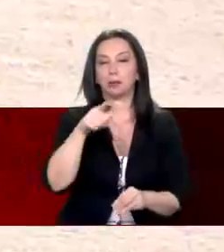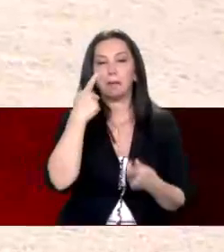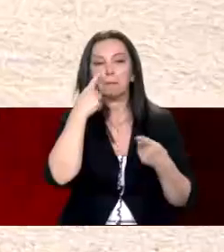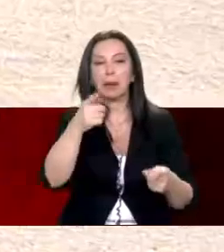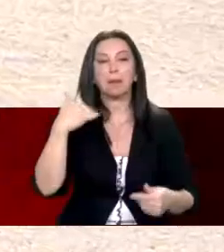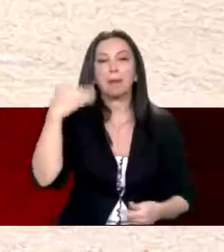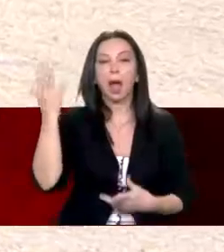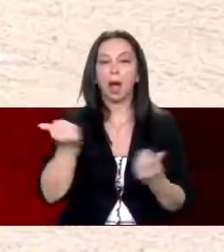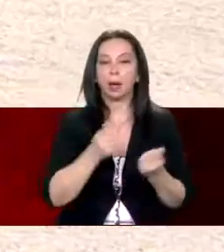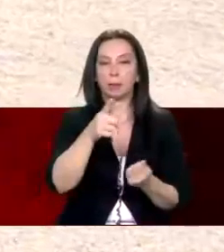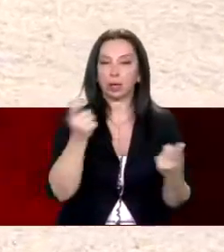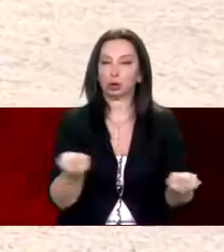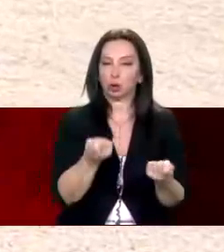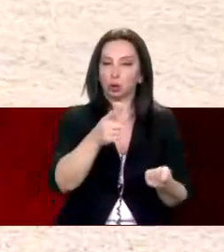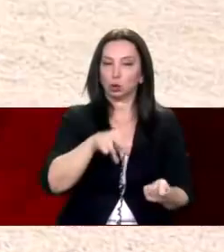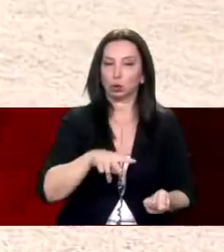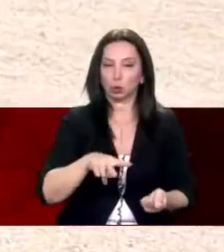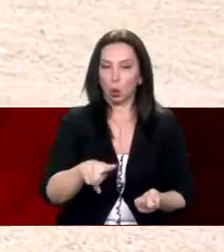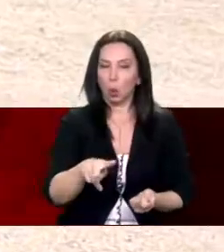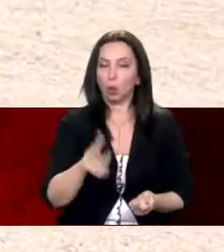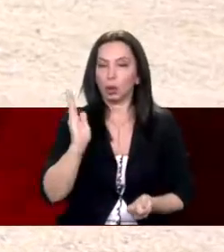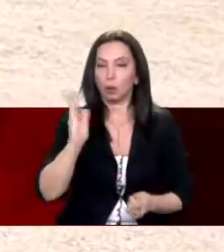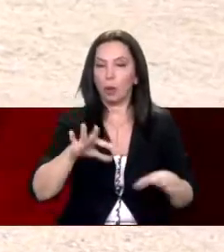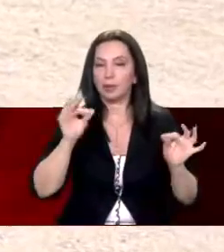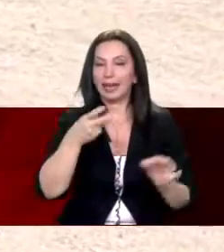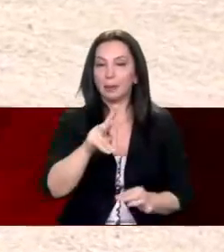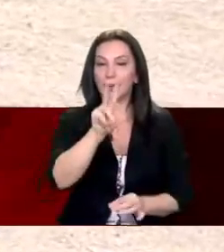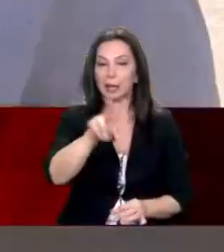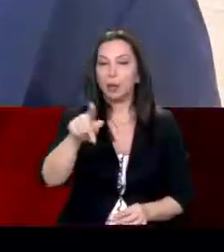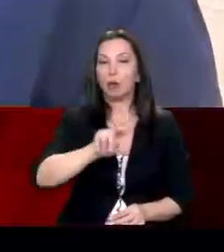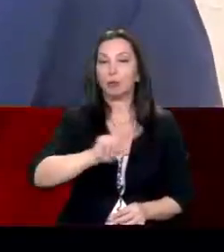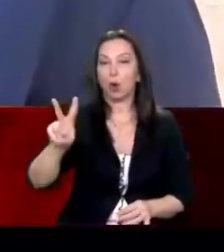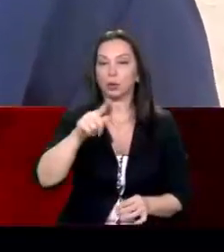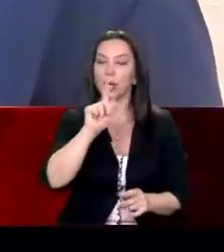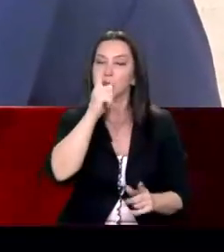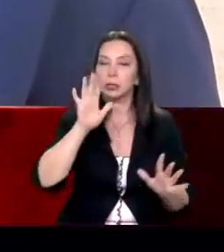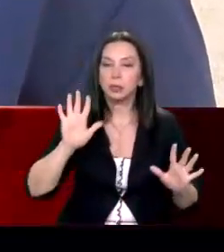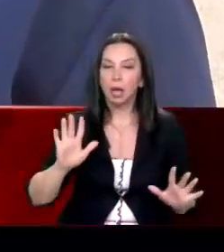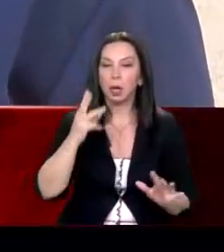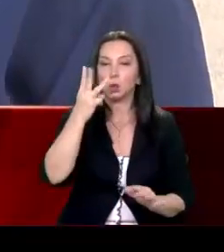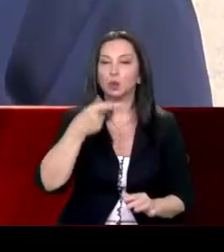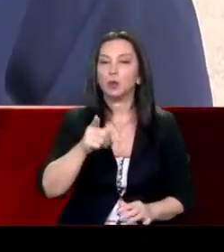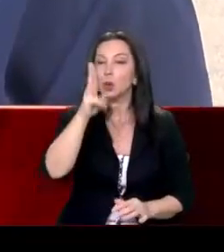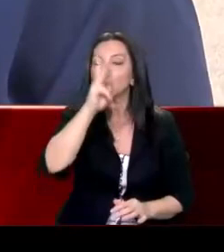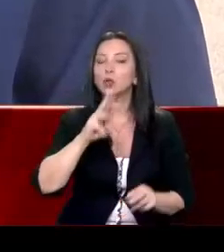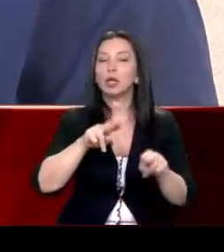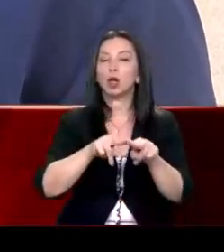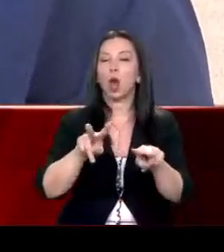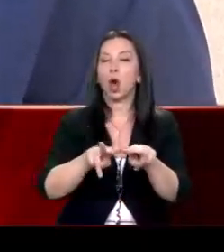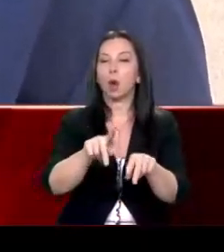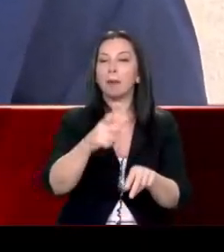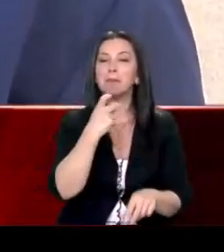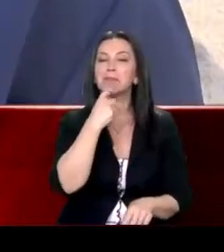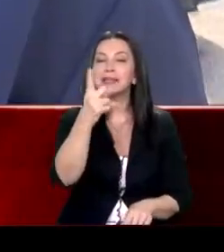Bakın, beyaz arabaya çalışıyor, yola çıkmaya hazır. 2022 model sadece 3300 kilometrede,